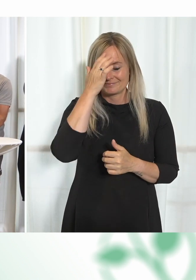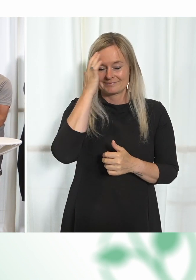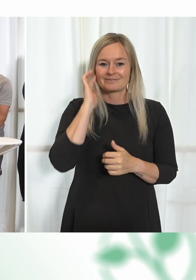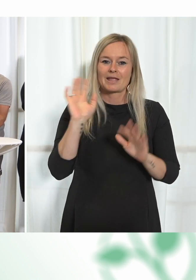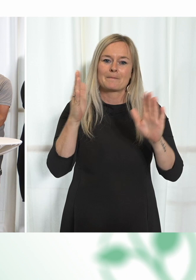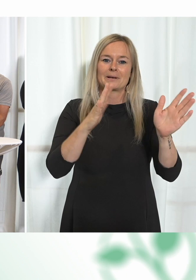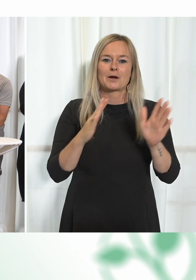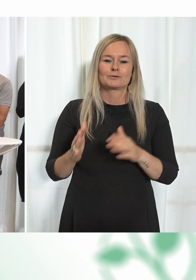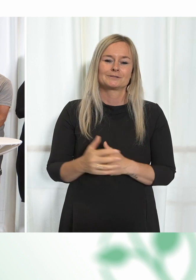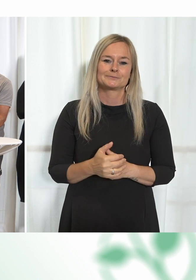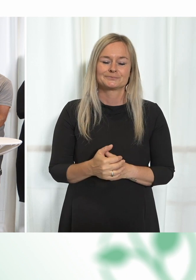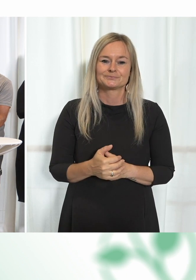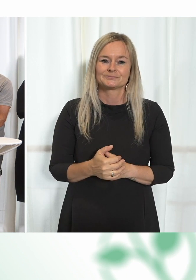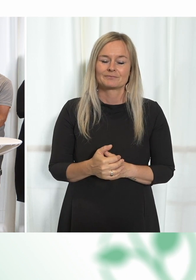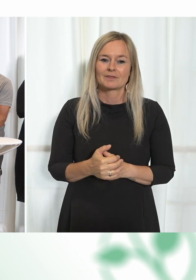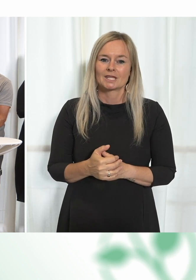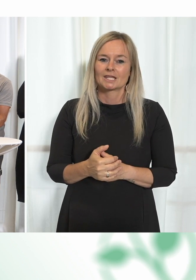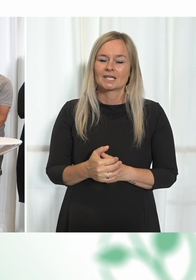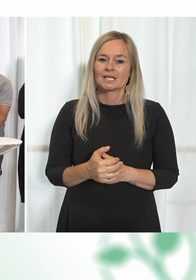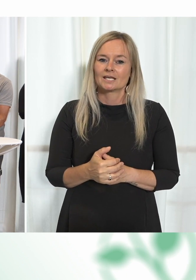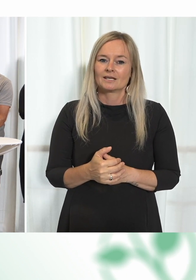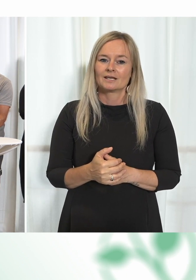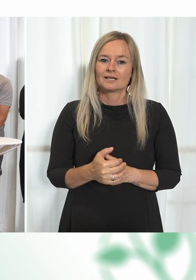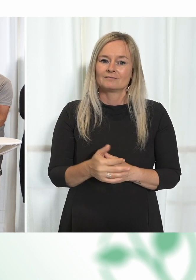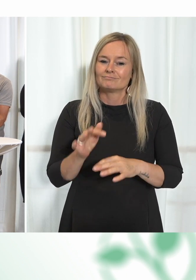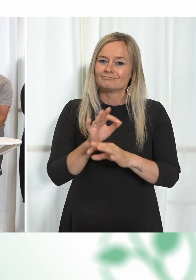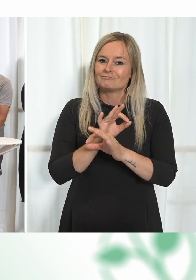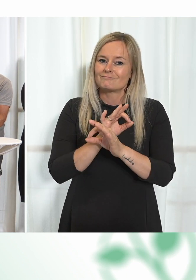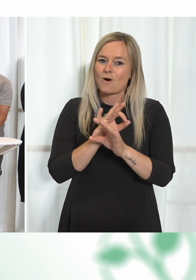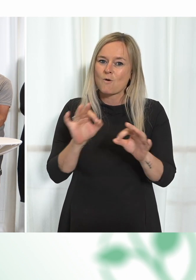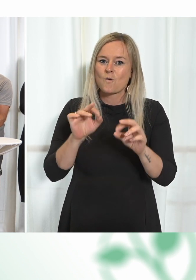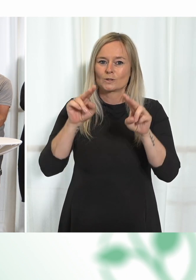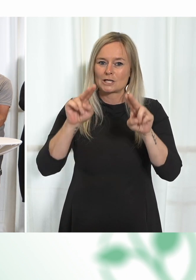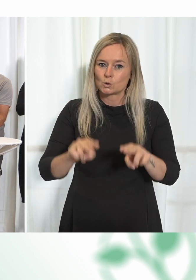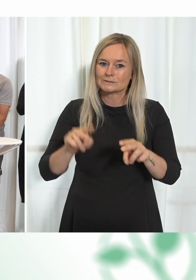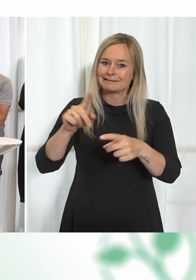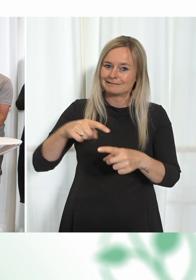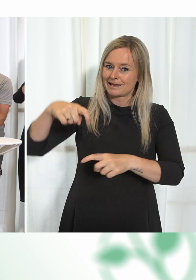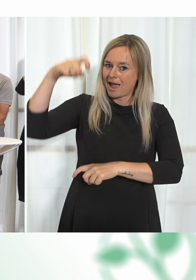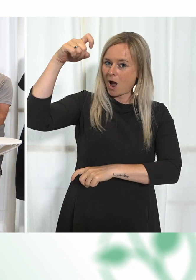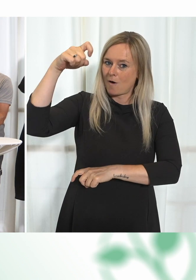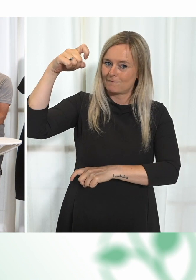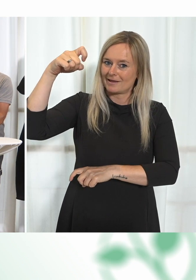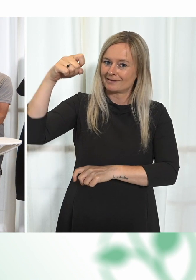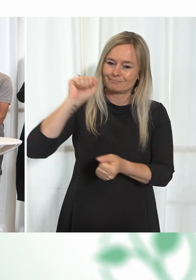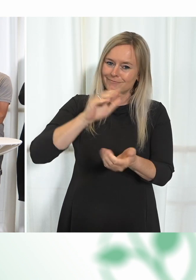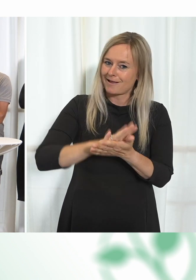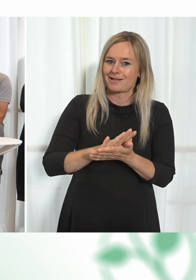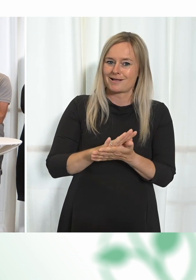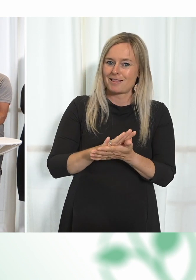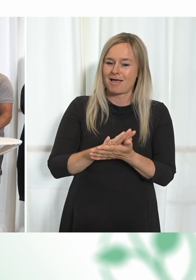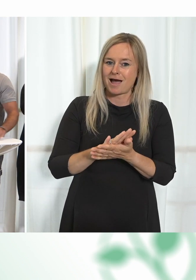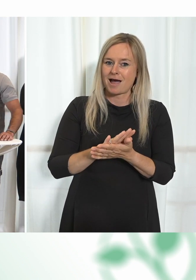Applaus. Das gute und richtige Aufhänger, das hat geklappt. Sie haben ja den Vergleich zu vorher, wie den